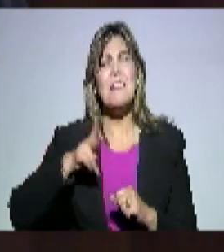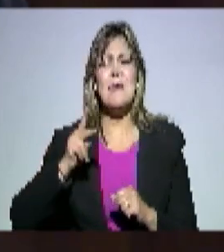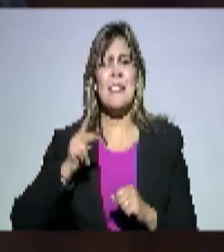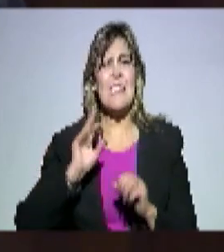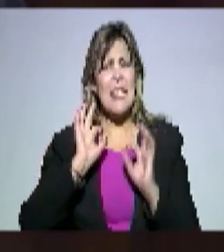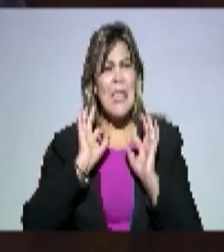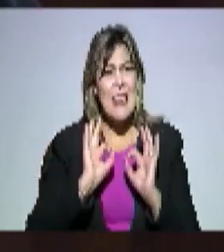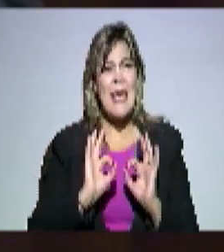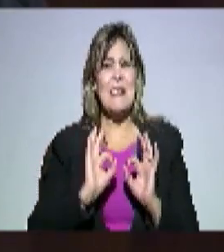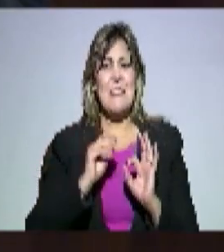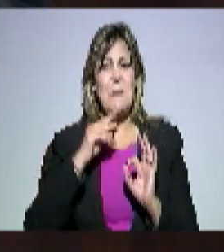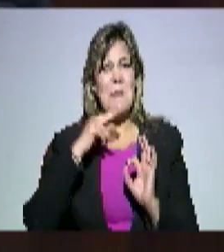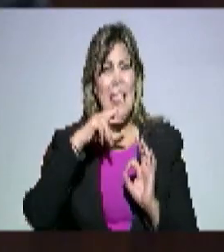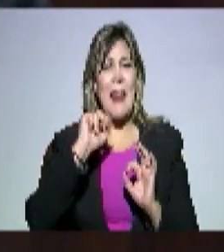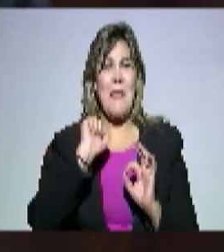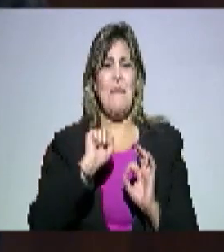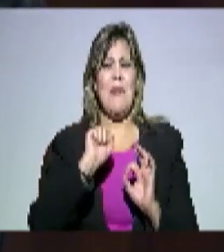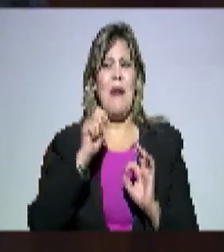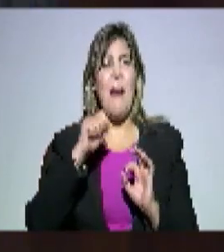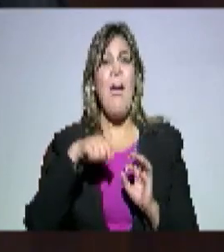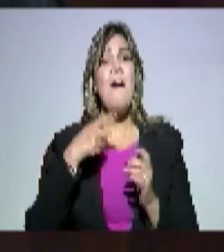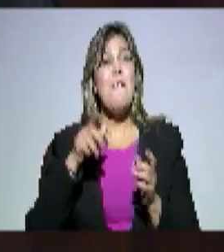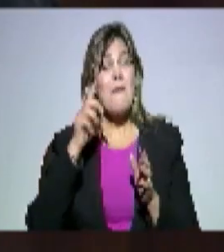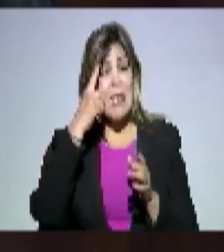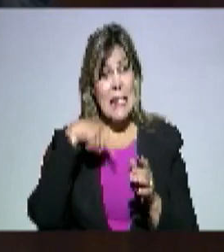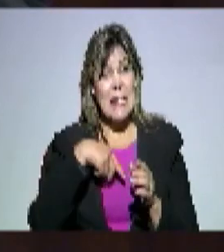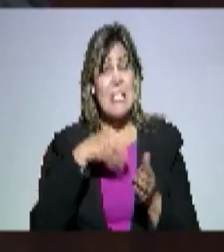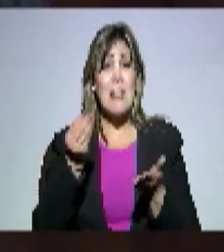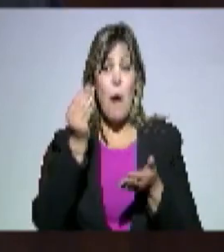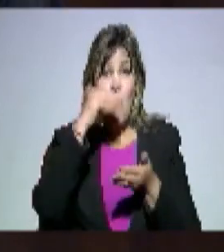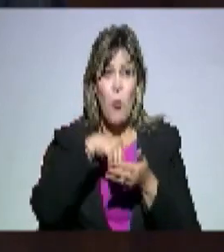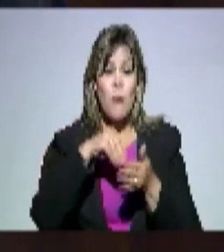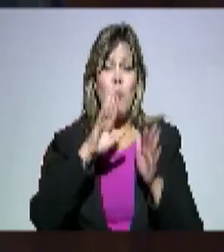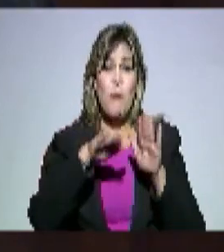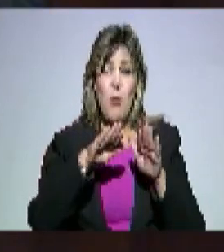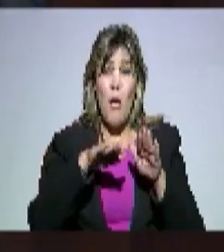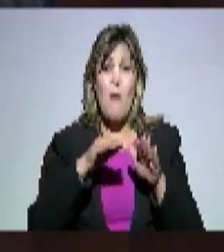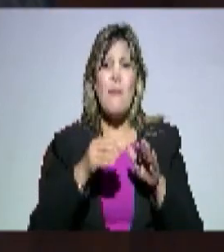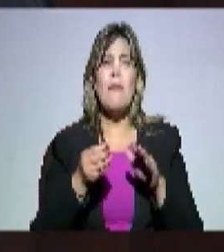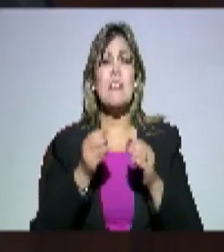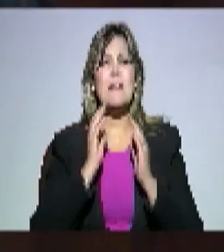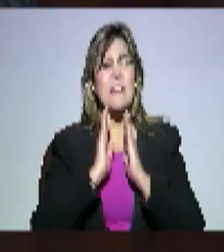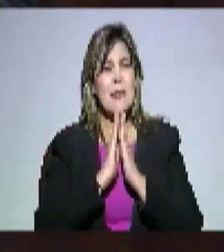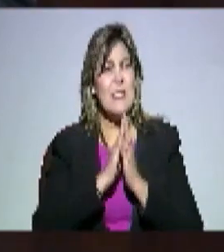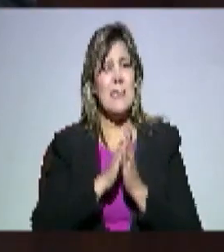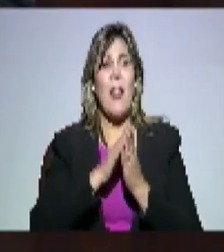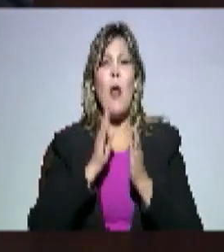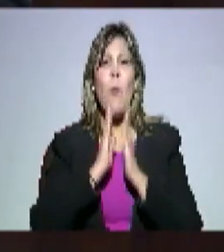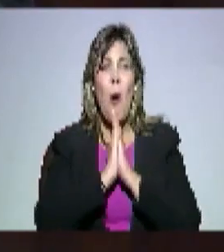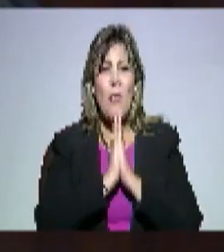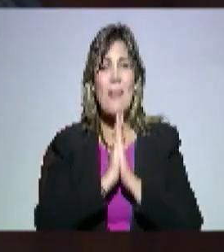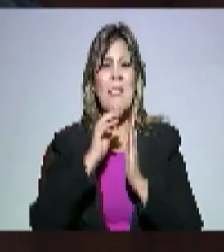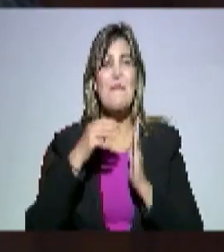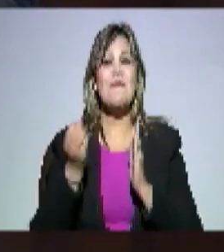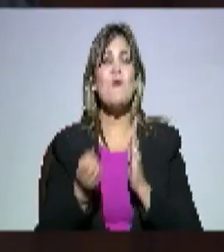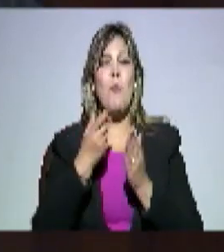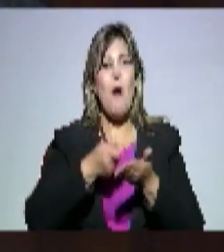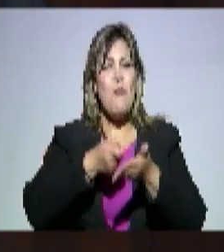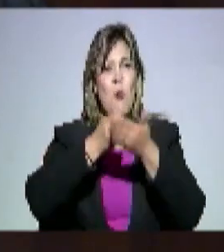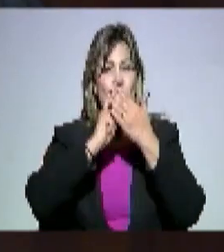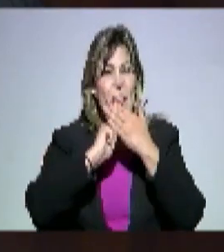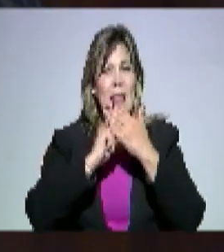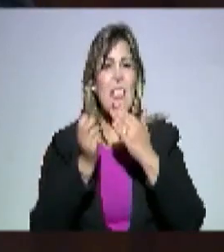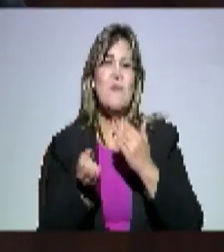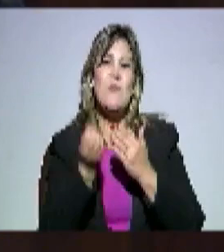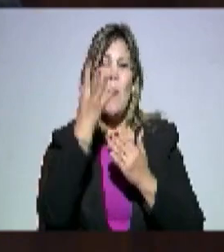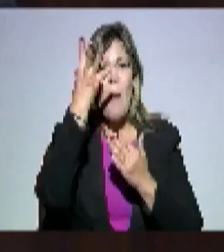ليه نصيب تلاقي الكنيسه تحطهم في العشيه وتحطهم في باكر وتحطهم في التسبحه حطهم في القداس حطهم في كل